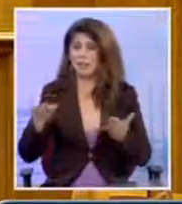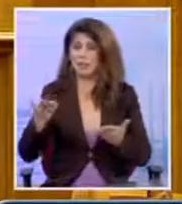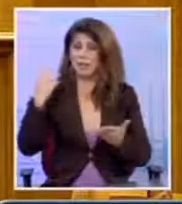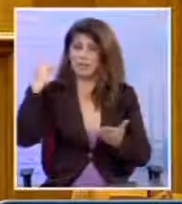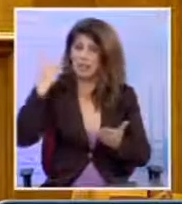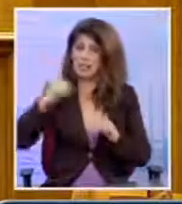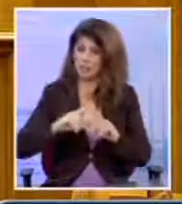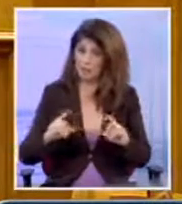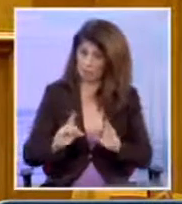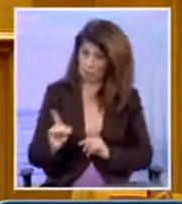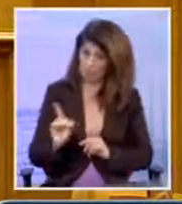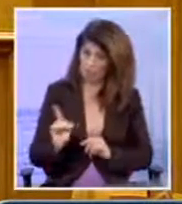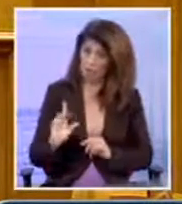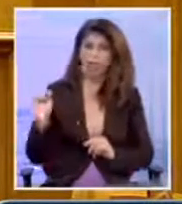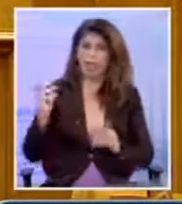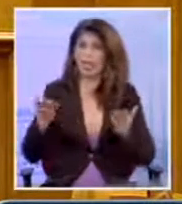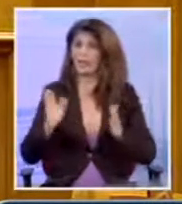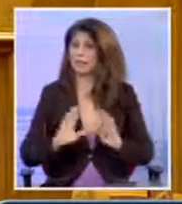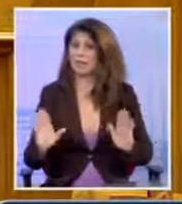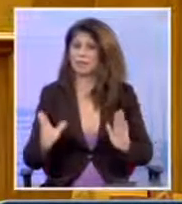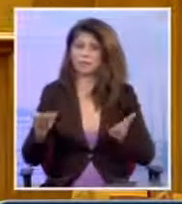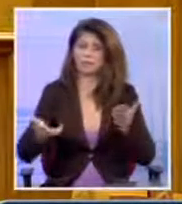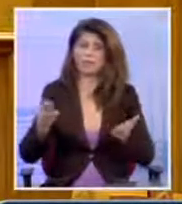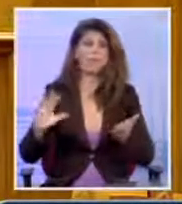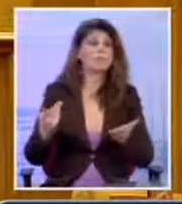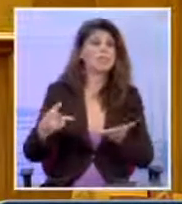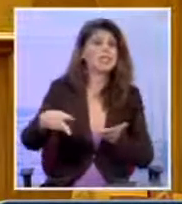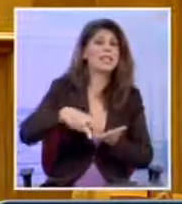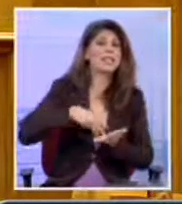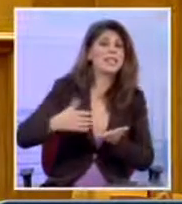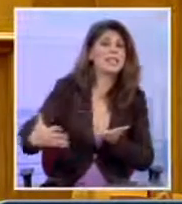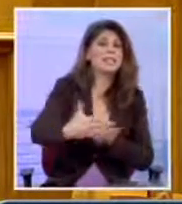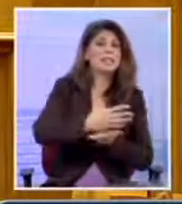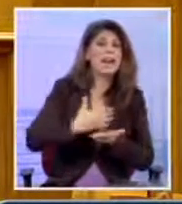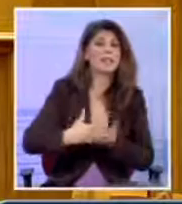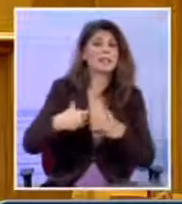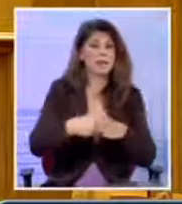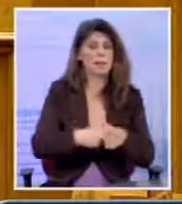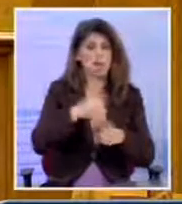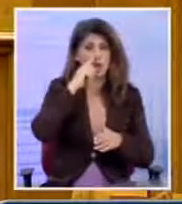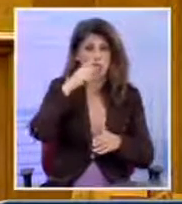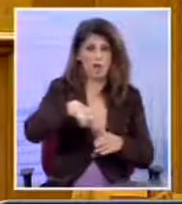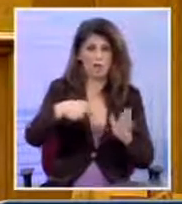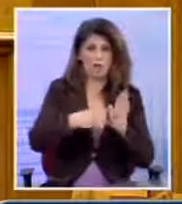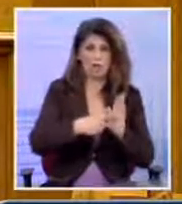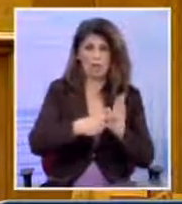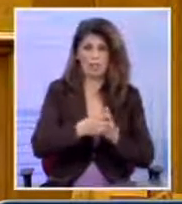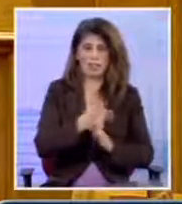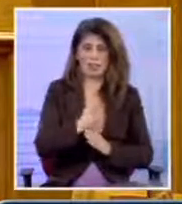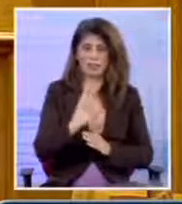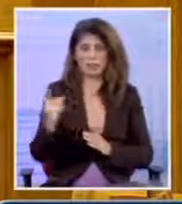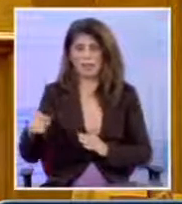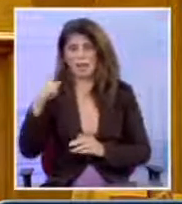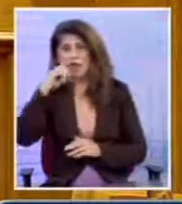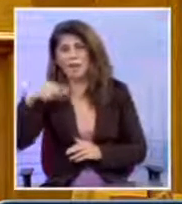πράγματα, δεν συγκρίνουμε εκτιμήσεις, συγκρίνουμε τι εισπράχτηκε στο ταμείο. Νοέμβριος λοιπόν 14 με